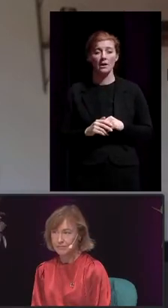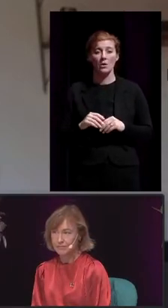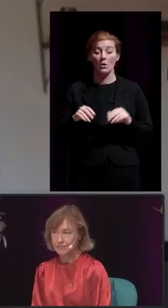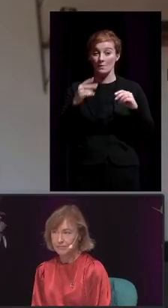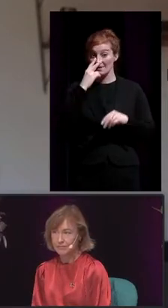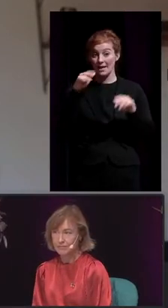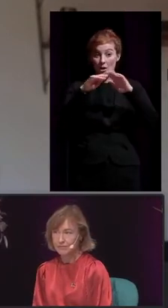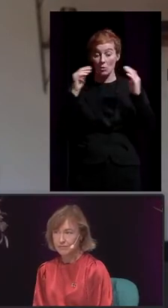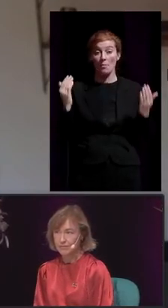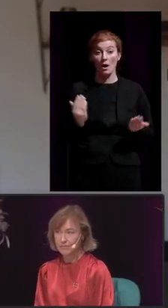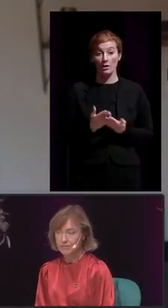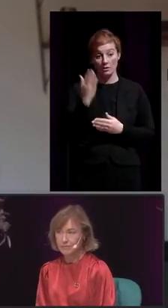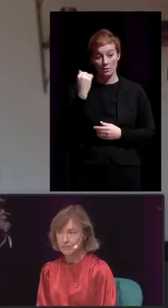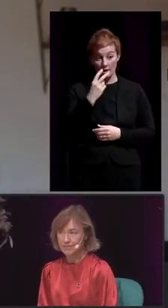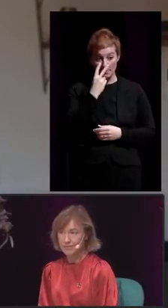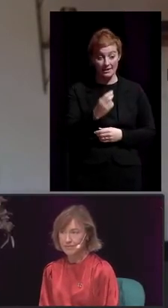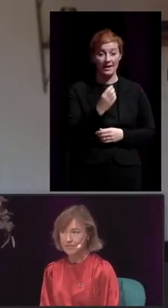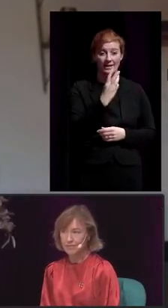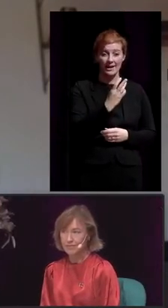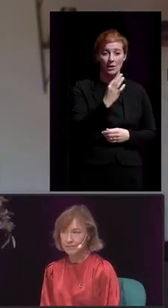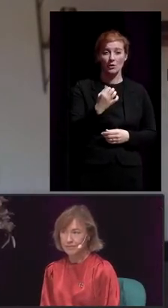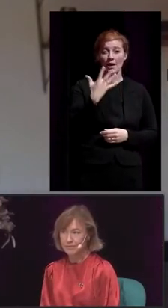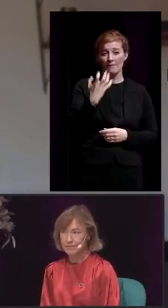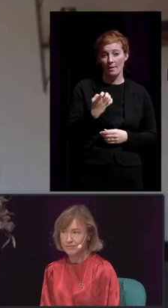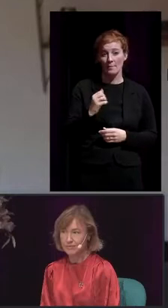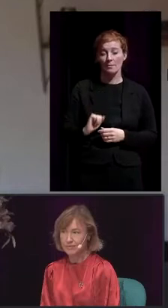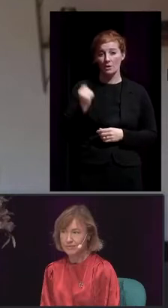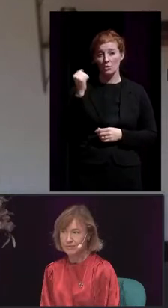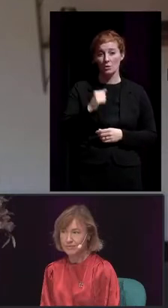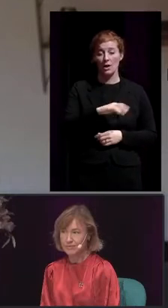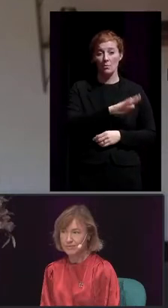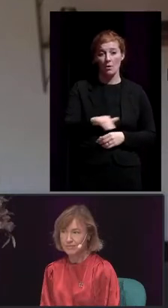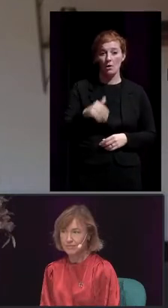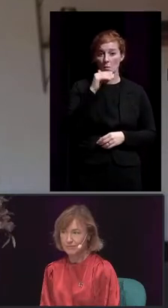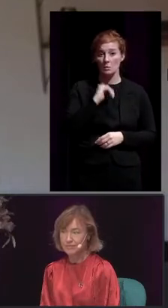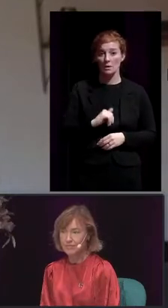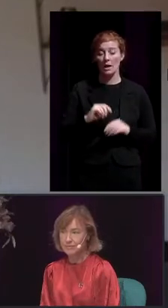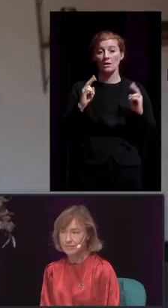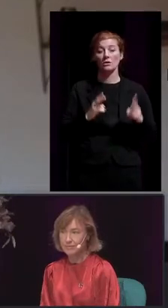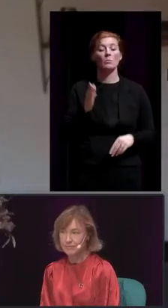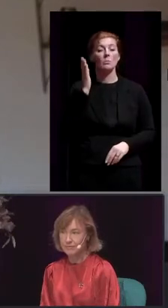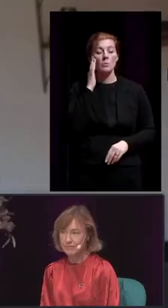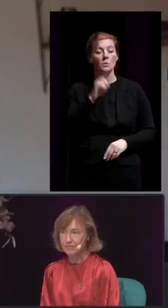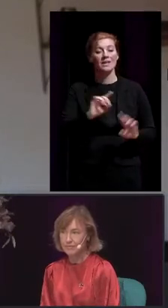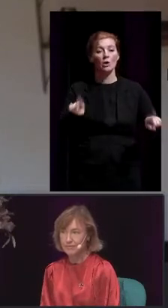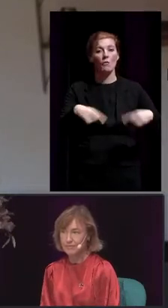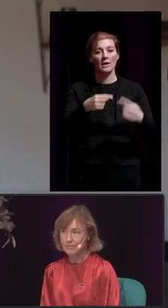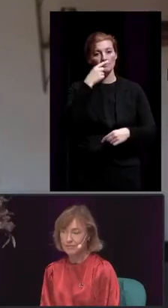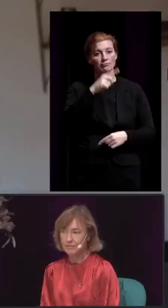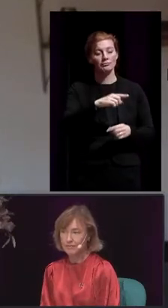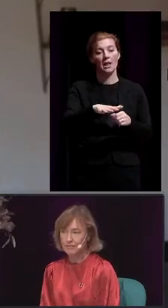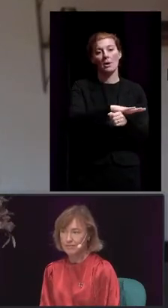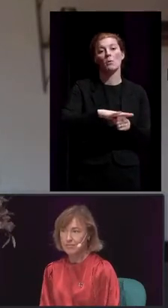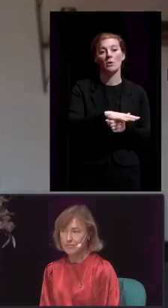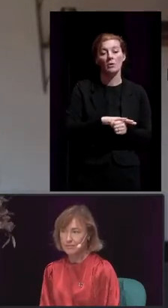det exempelvis 350 miljoner barn och unga som bor i konfliktdrabbade områden. Och dessa barn är